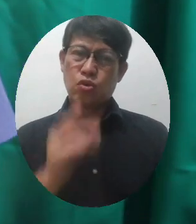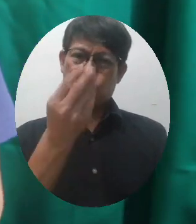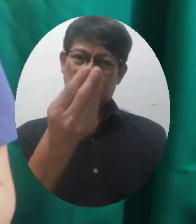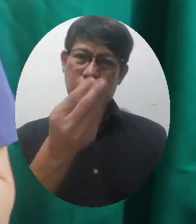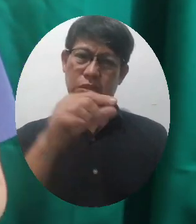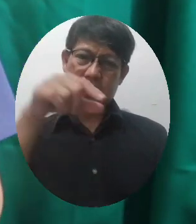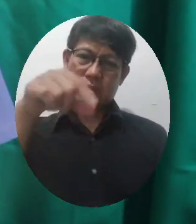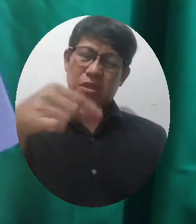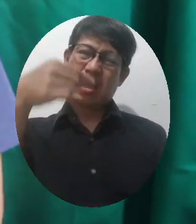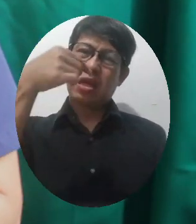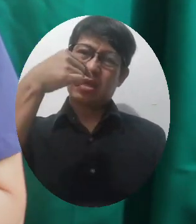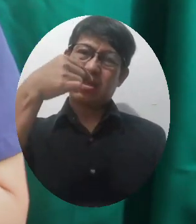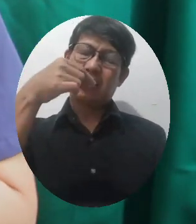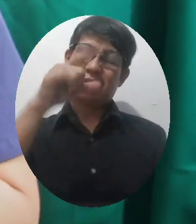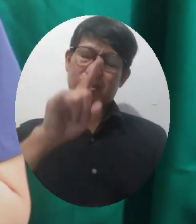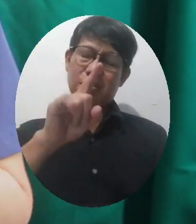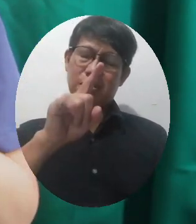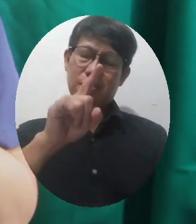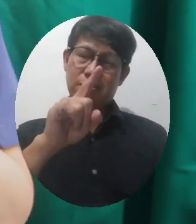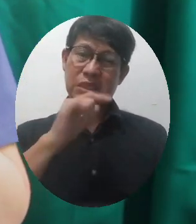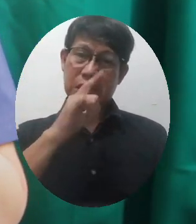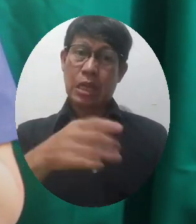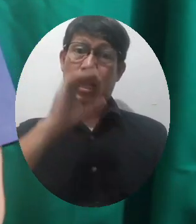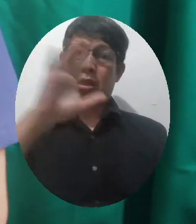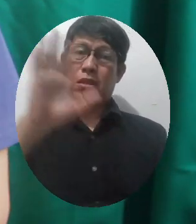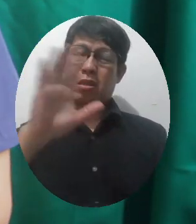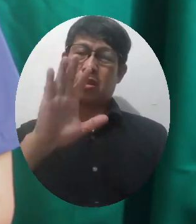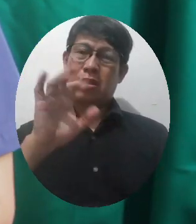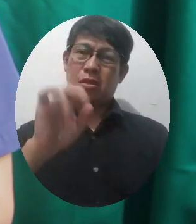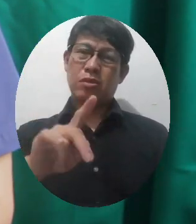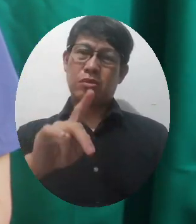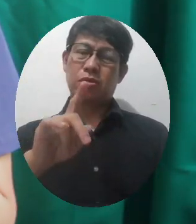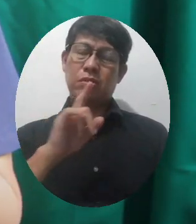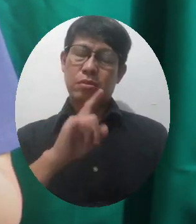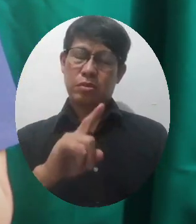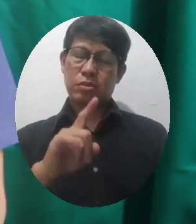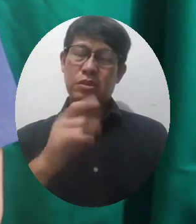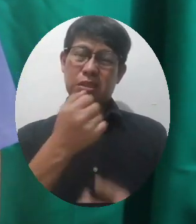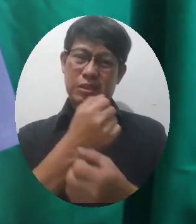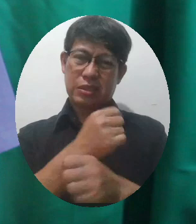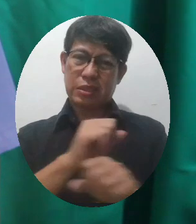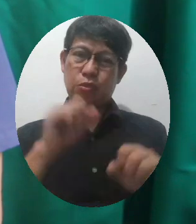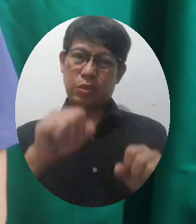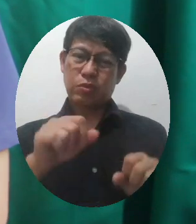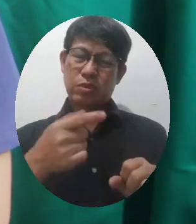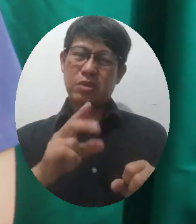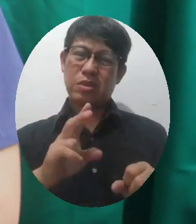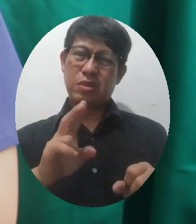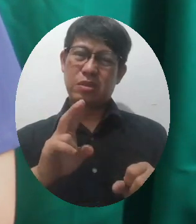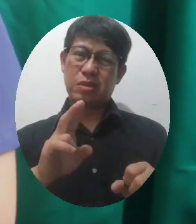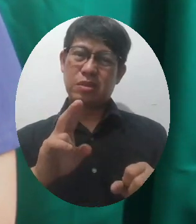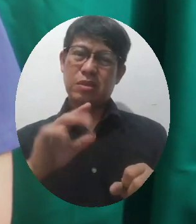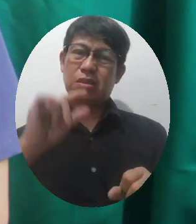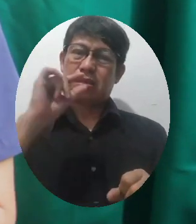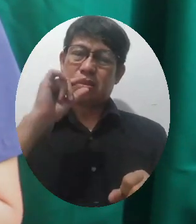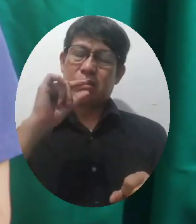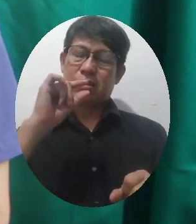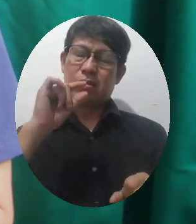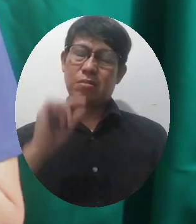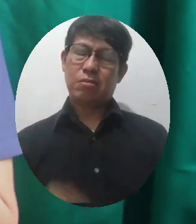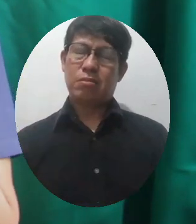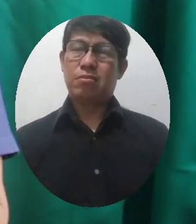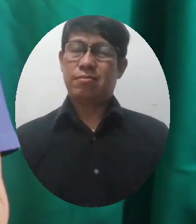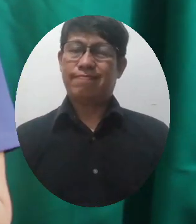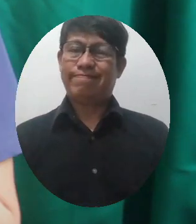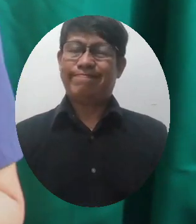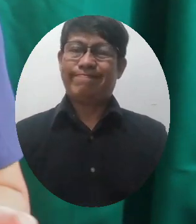drops, no? Yung drops, sinapatak po yun, eh. So kung tinapatak lang po natin, it's technically safe po ito sa baby natin, kung